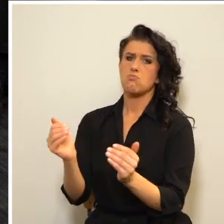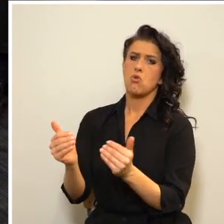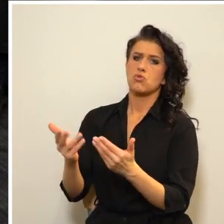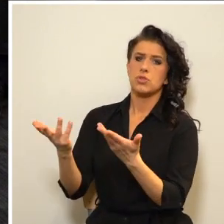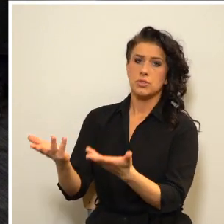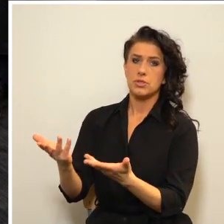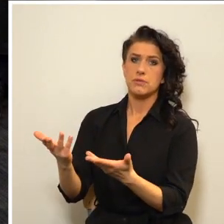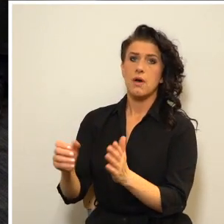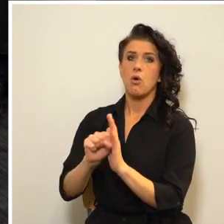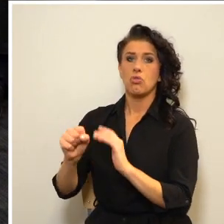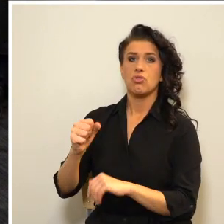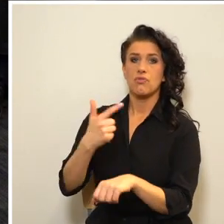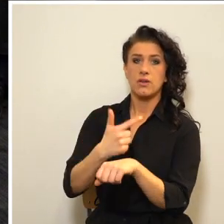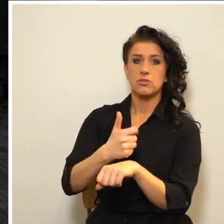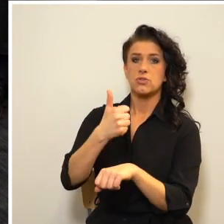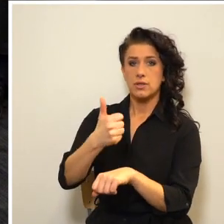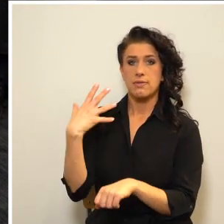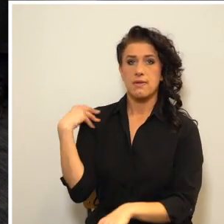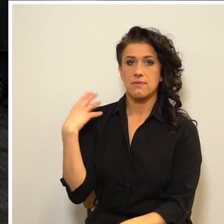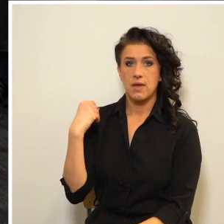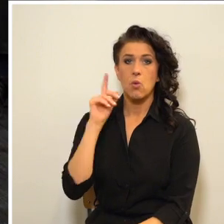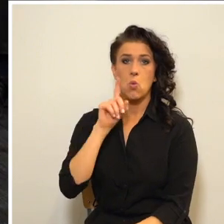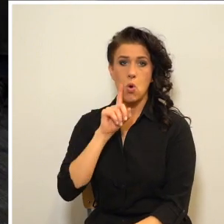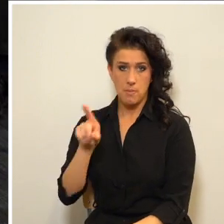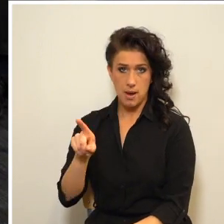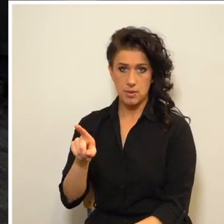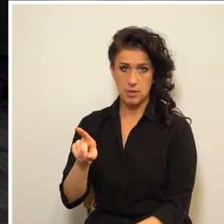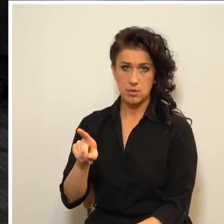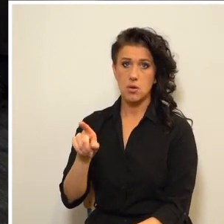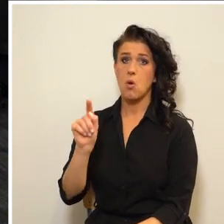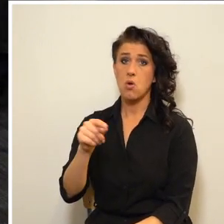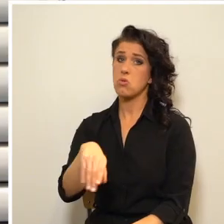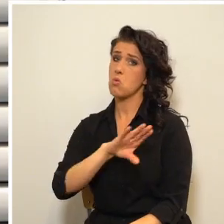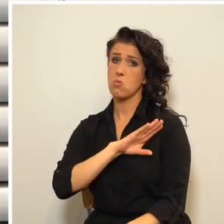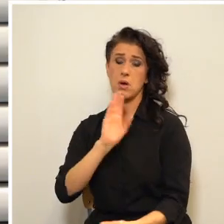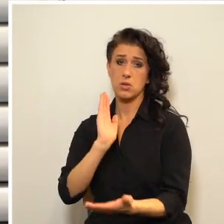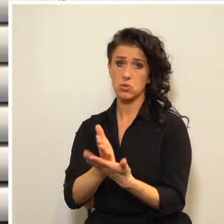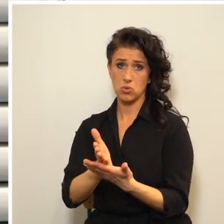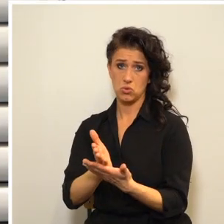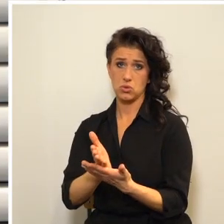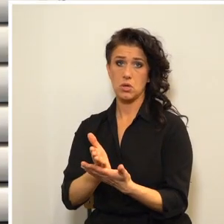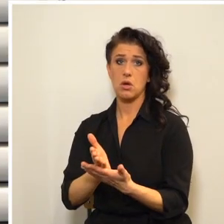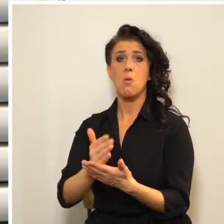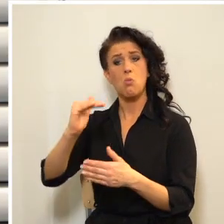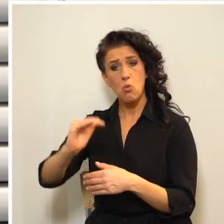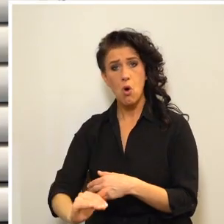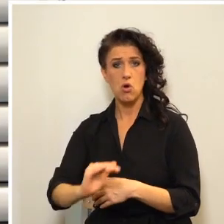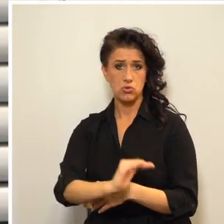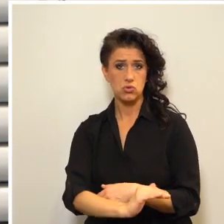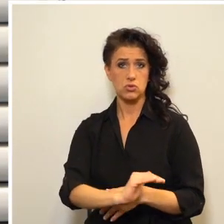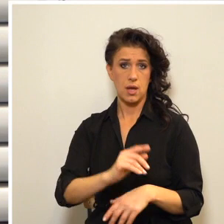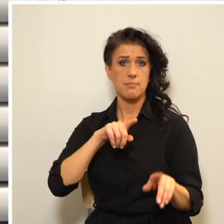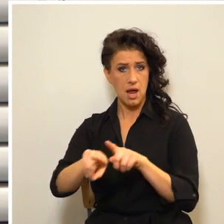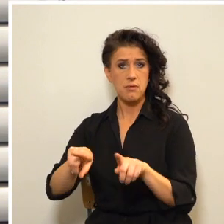ten młody człowiek który już nie żył miał młodsze rodzeństwo mama tego zmarłego